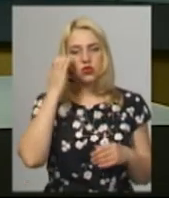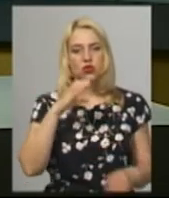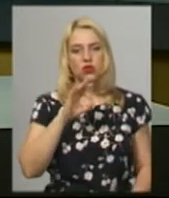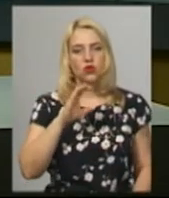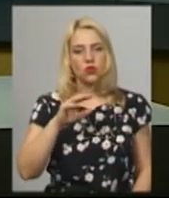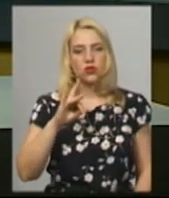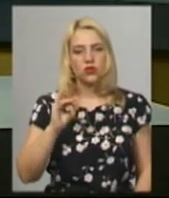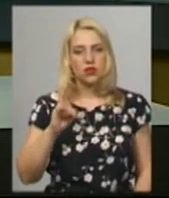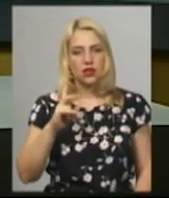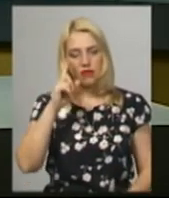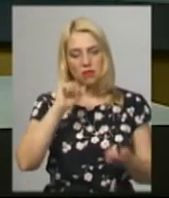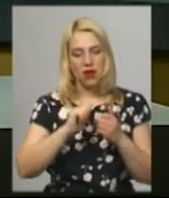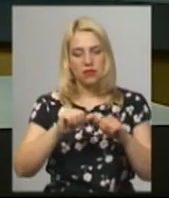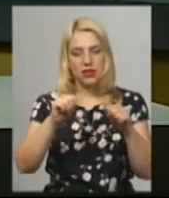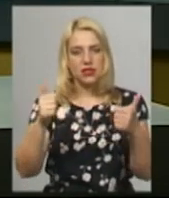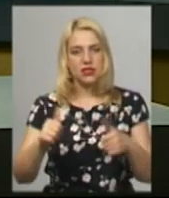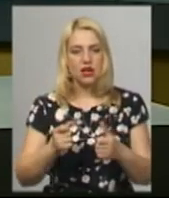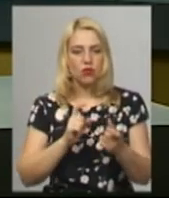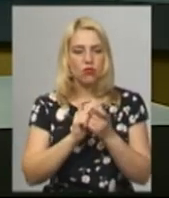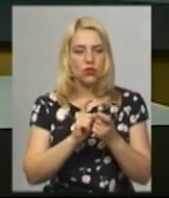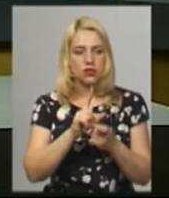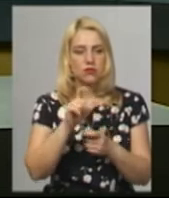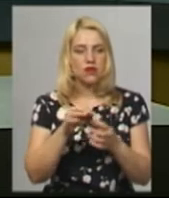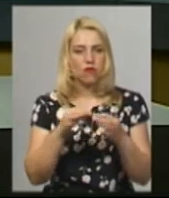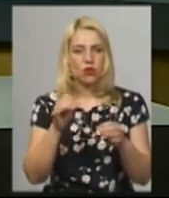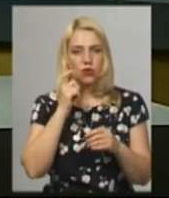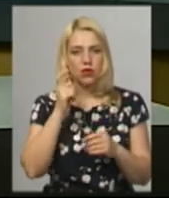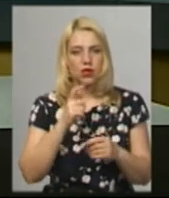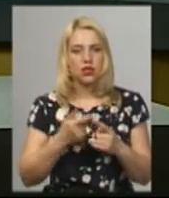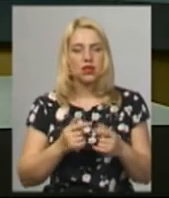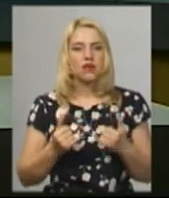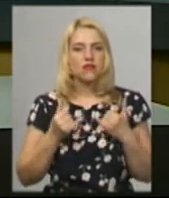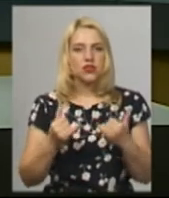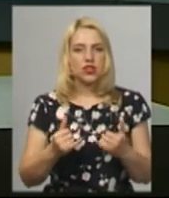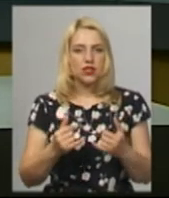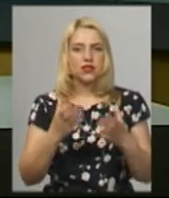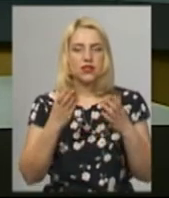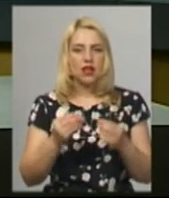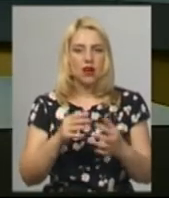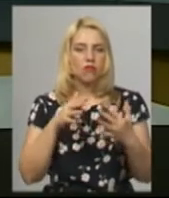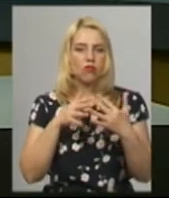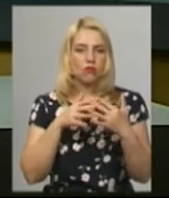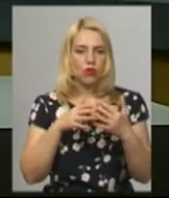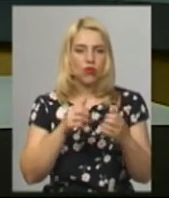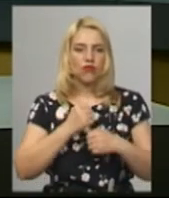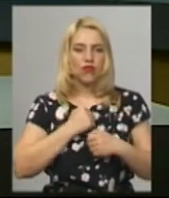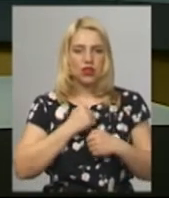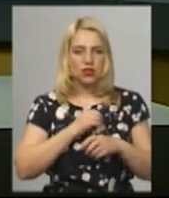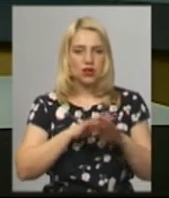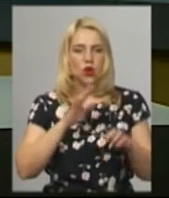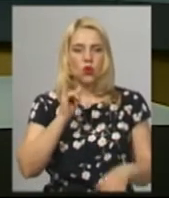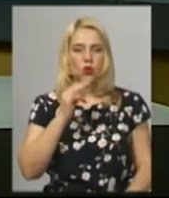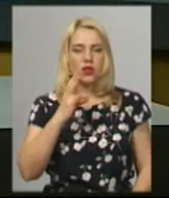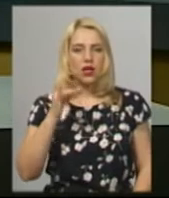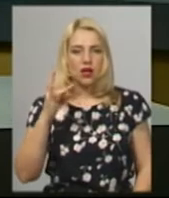знак борцям за волю України встановили на честь 100-річчя з дня бою під Чорним Островом військ УНР з більшовиками, який